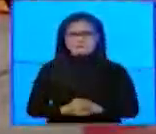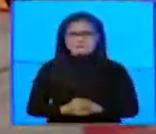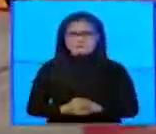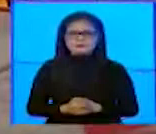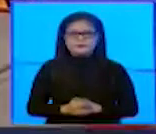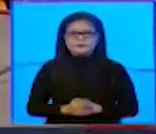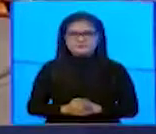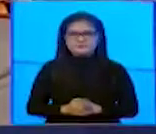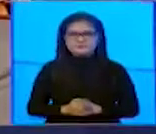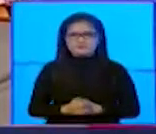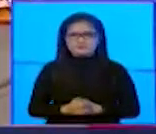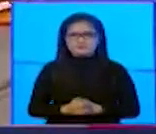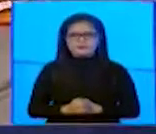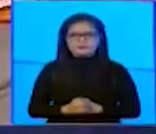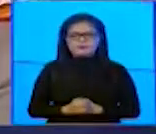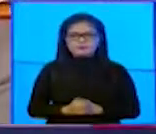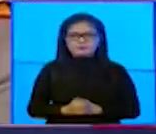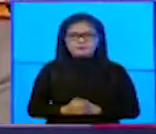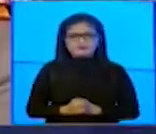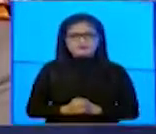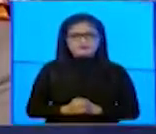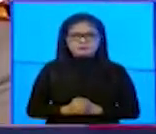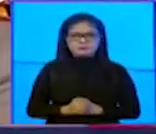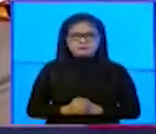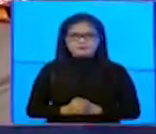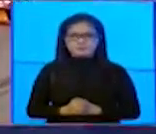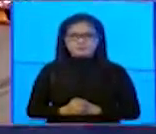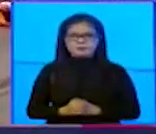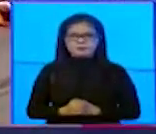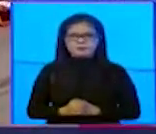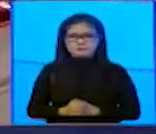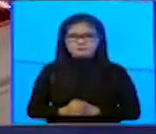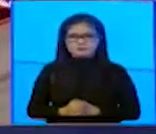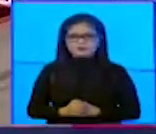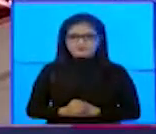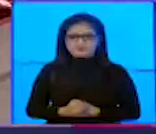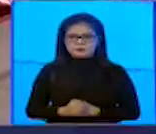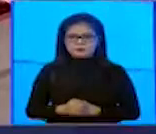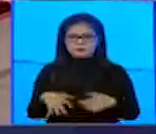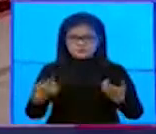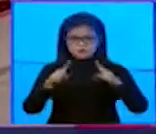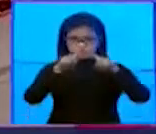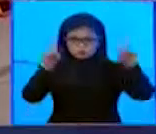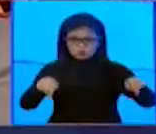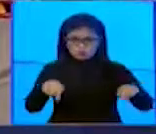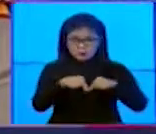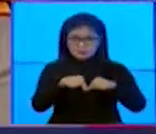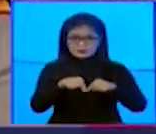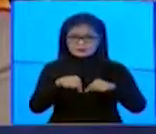sudah mengirimkan surat klarifikasi istrinya kepada